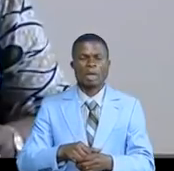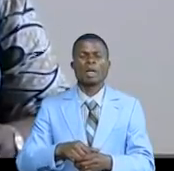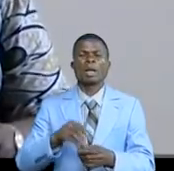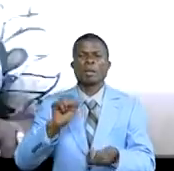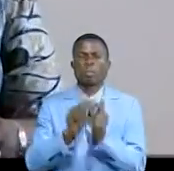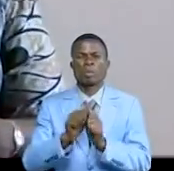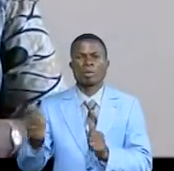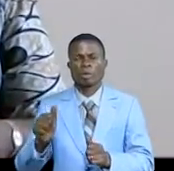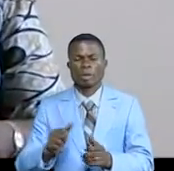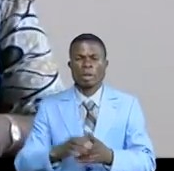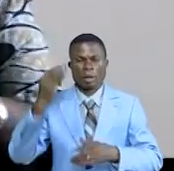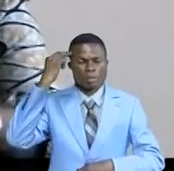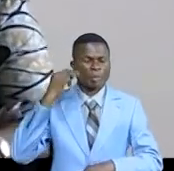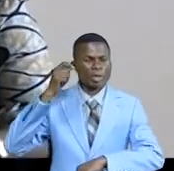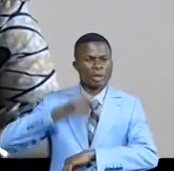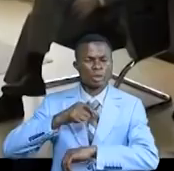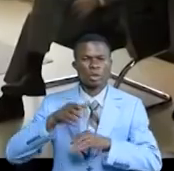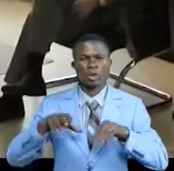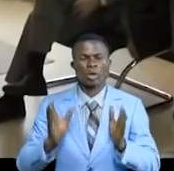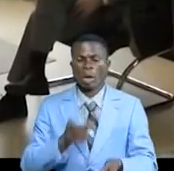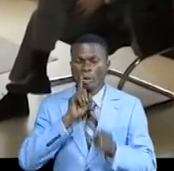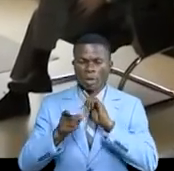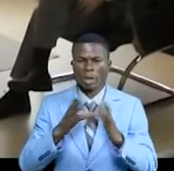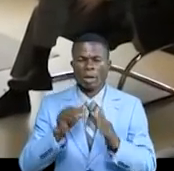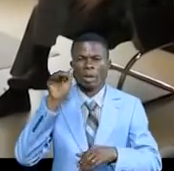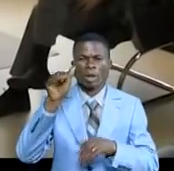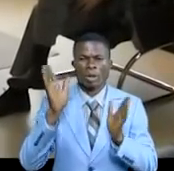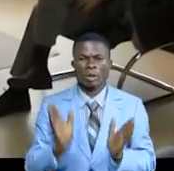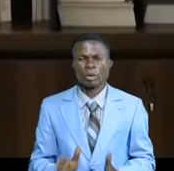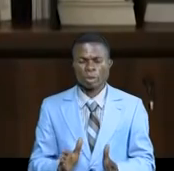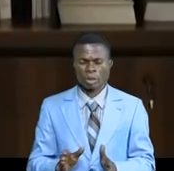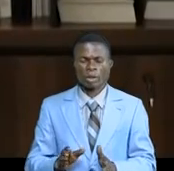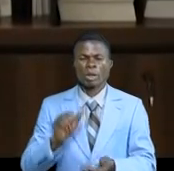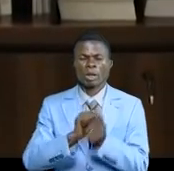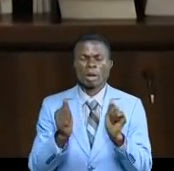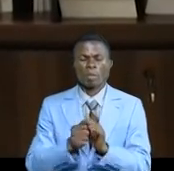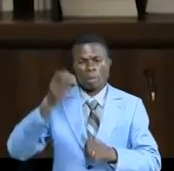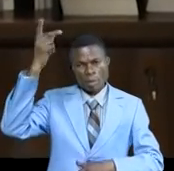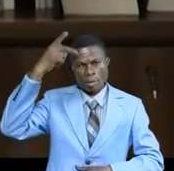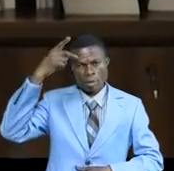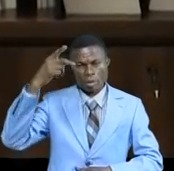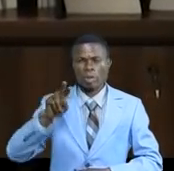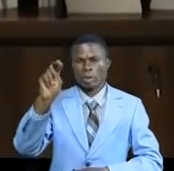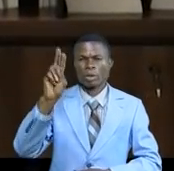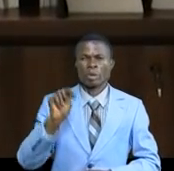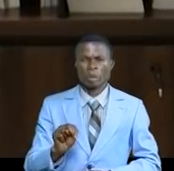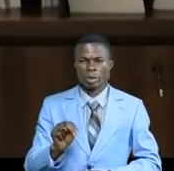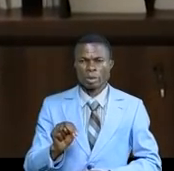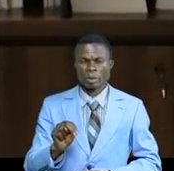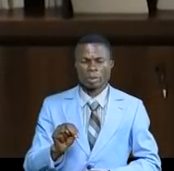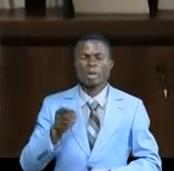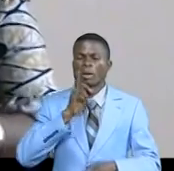la patronne de la justice congolaise a échangé avec les directeurs de la division des affaires politiques de la MONUSCO. Au-delà